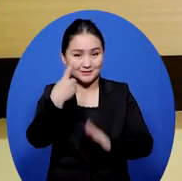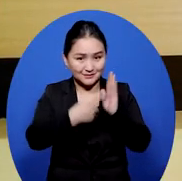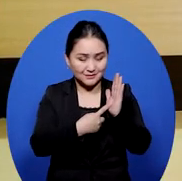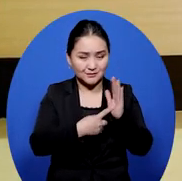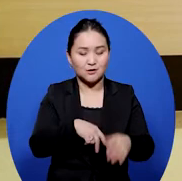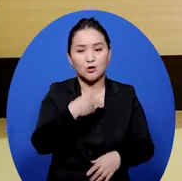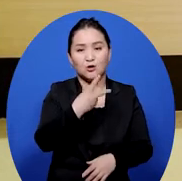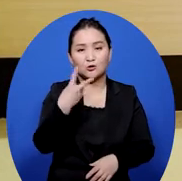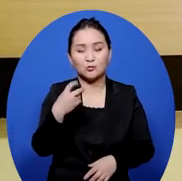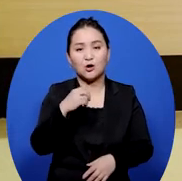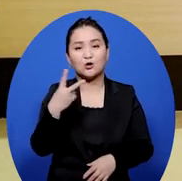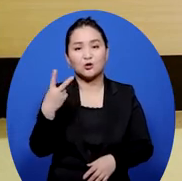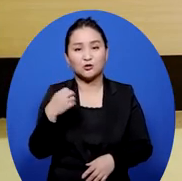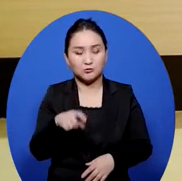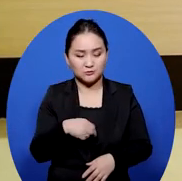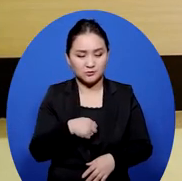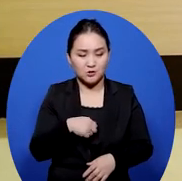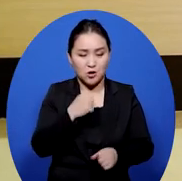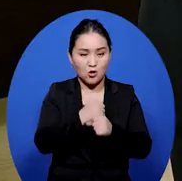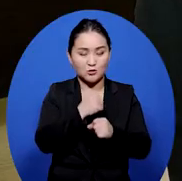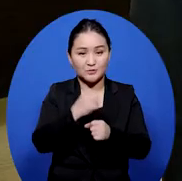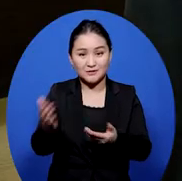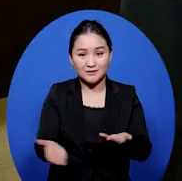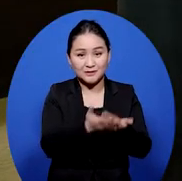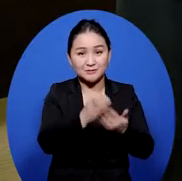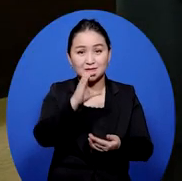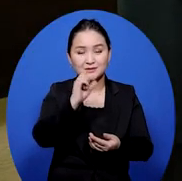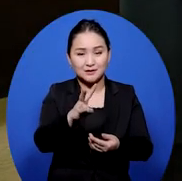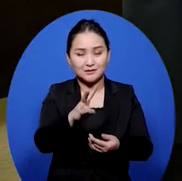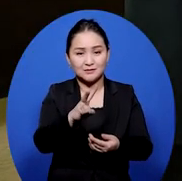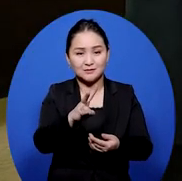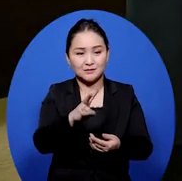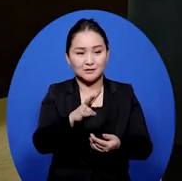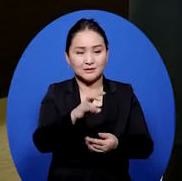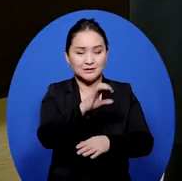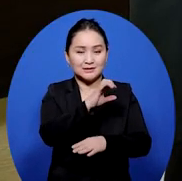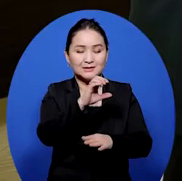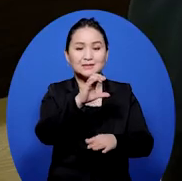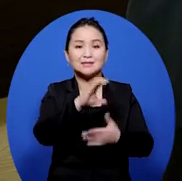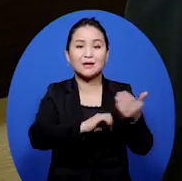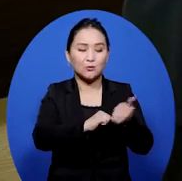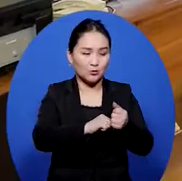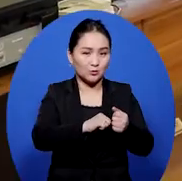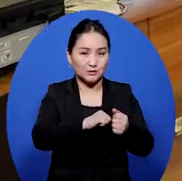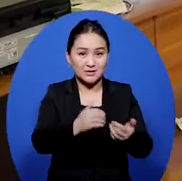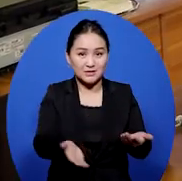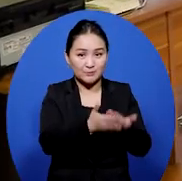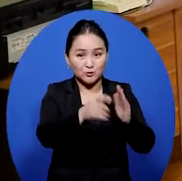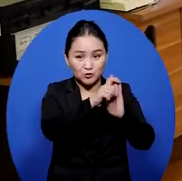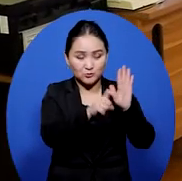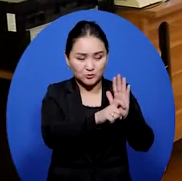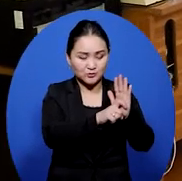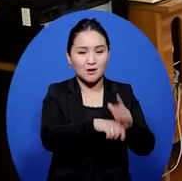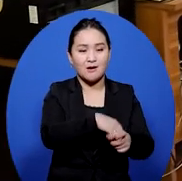22 оны хөтөлбөрлөлтийн дэмжих сангаас олгодог санхүүгийн дэмжлэг төсөл хөтөлбөр ирэхэд бид нар энэ